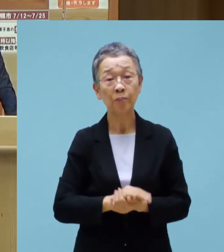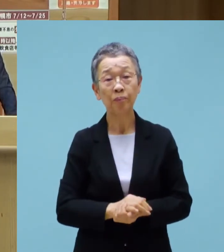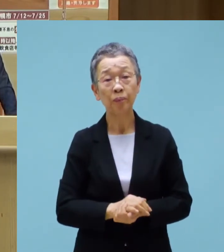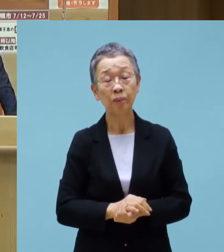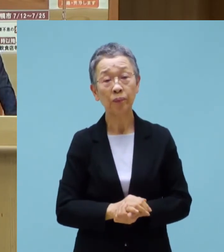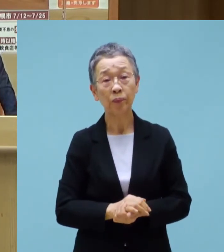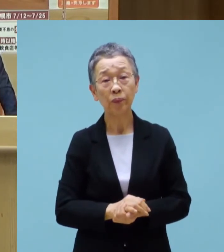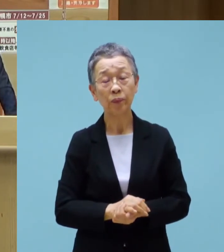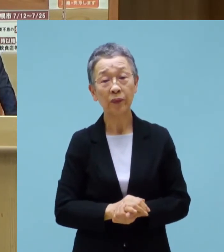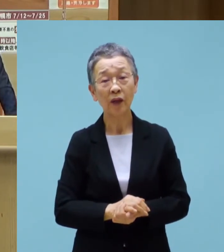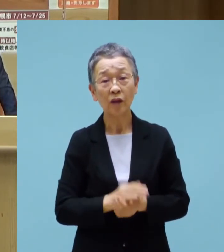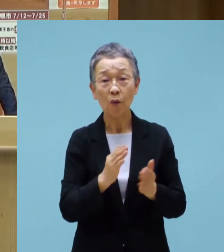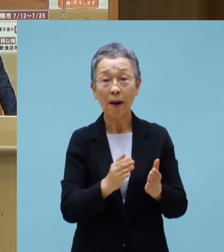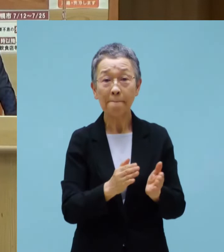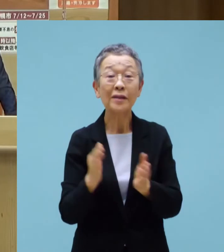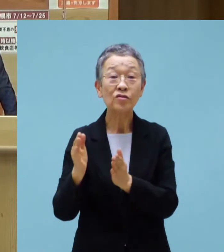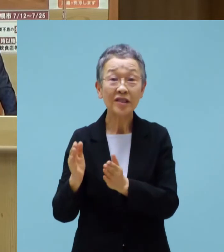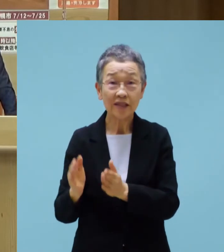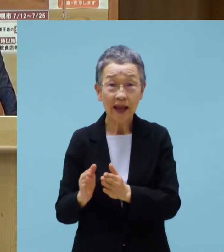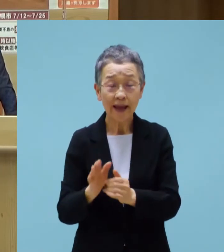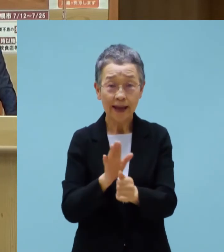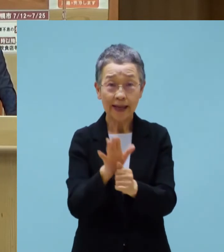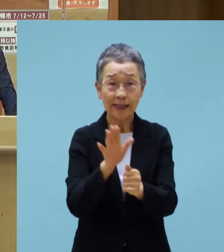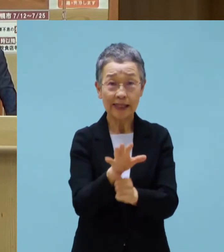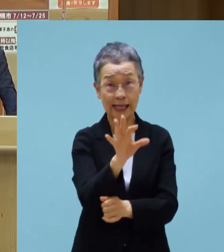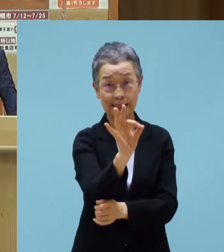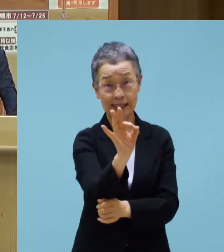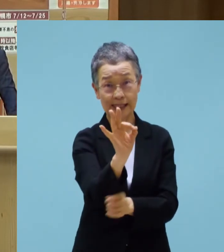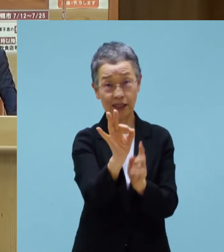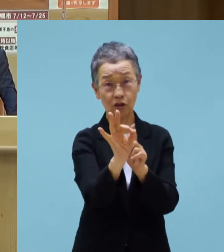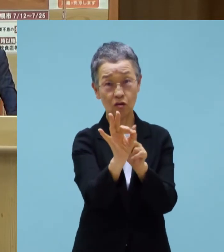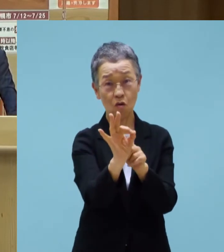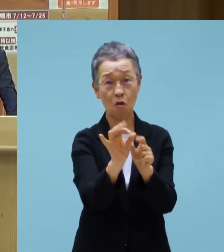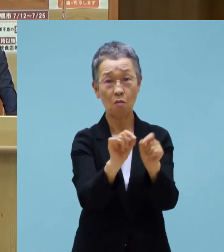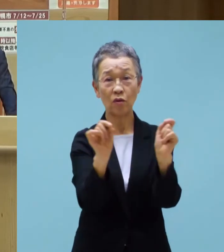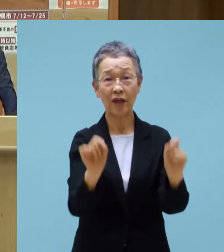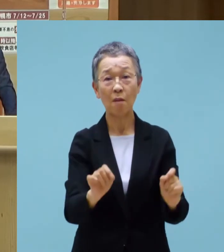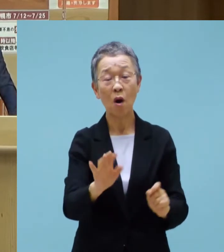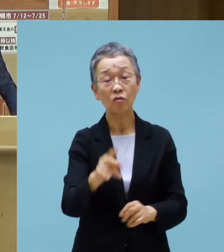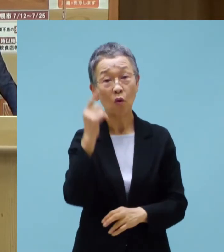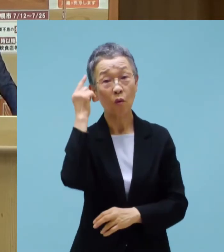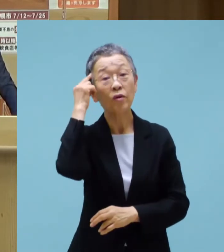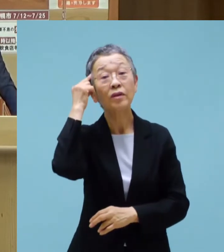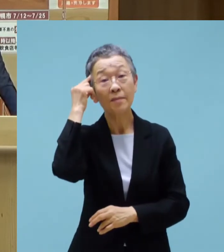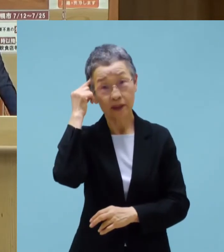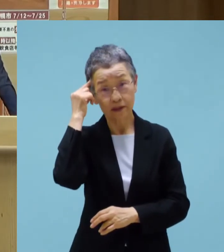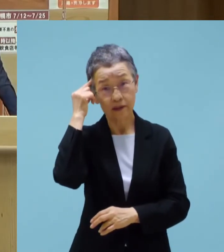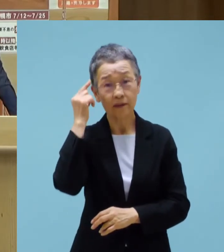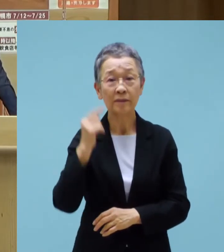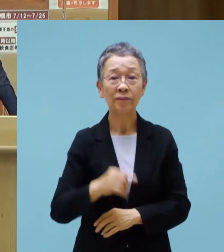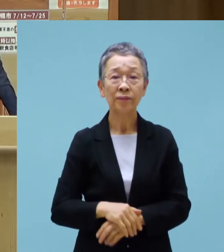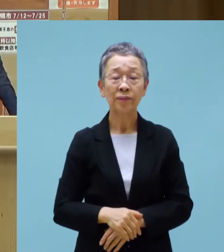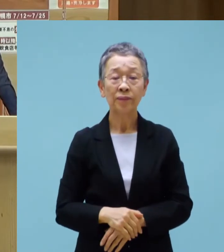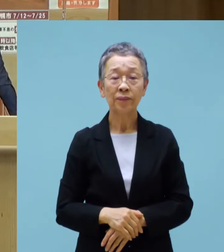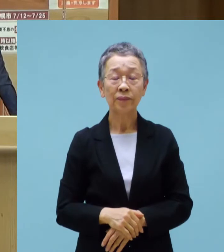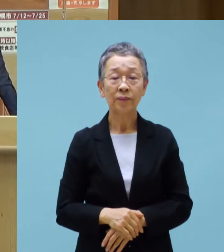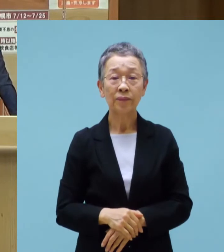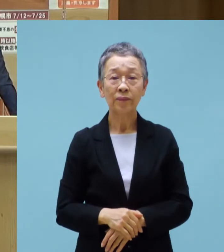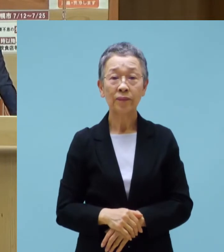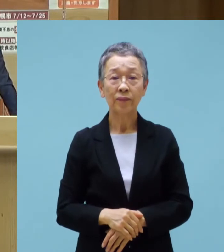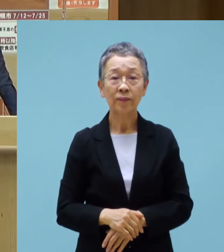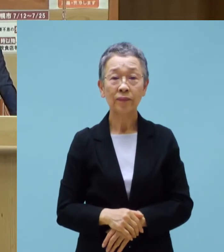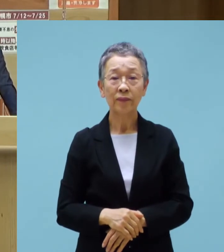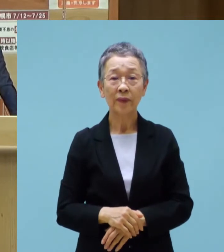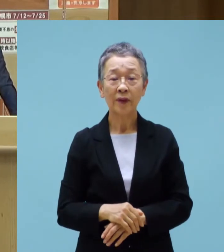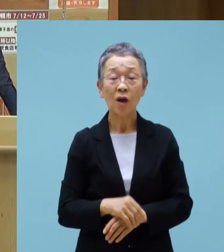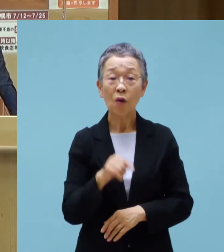それとは別に支援金の問題もあるのかなというふうに思っておりまして、まん延防止措置が適